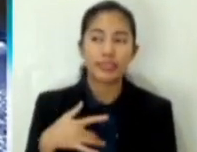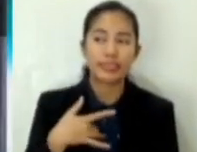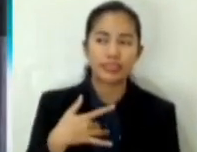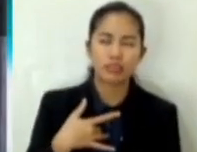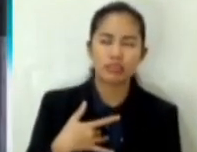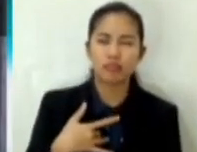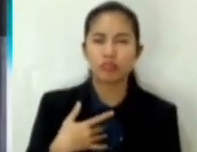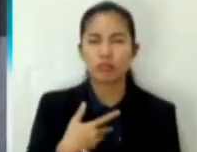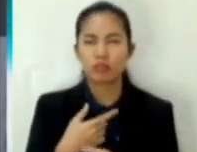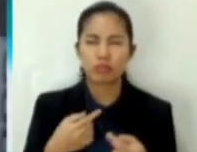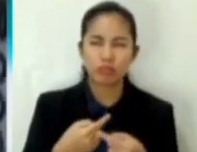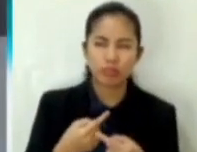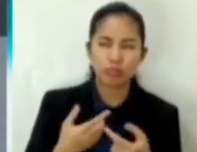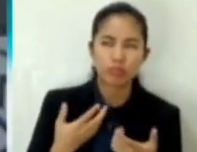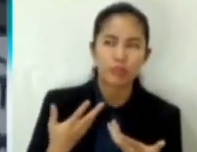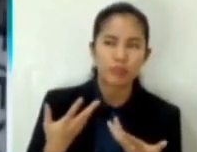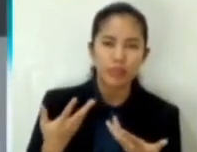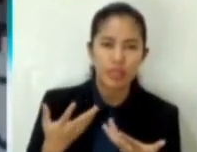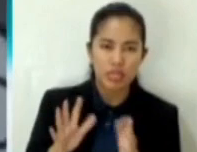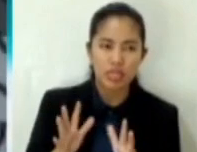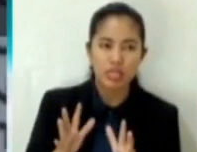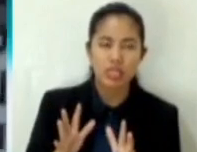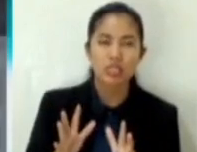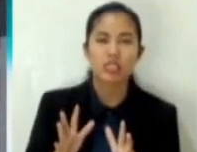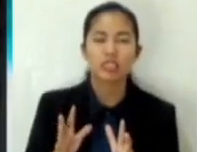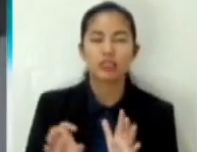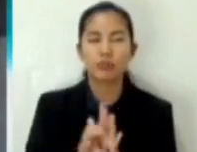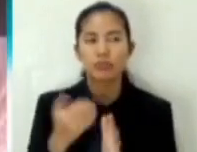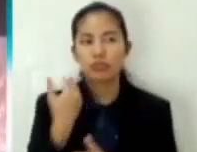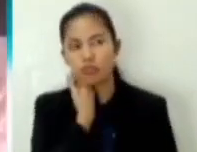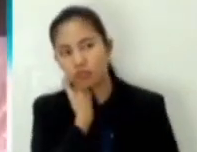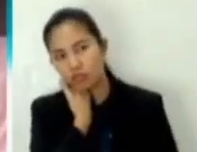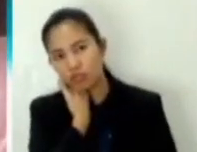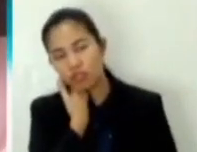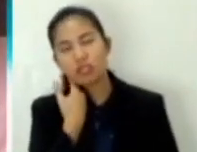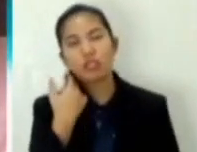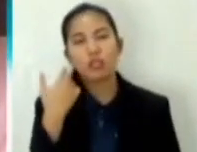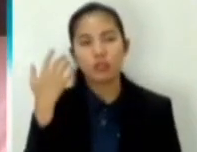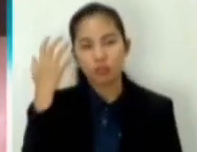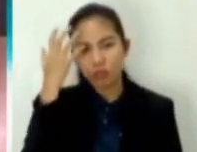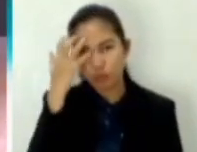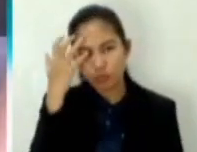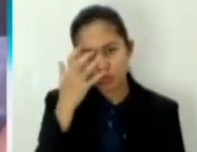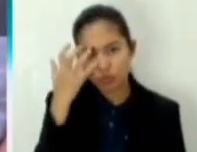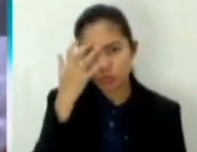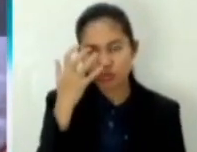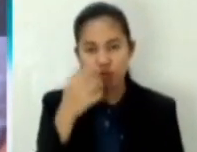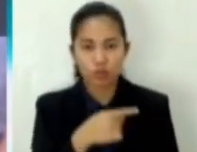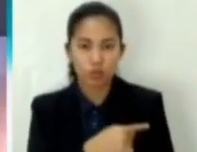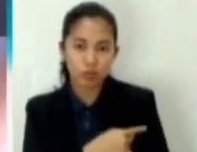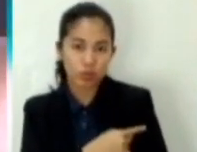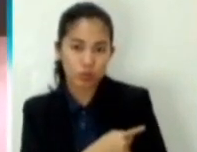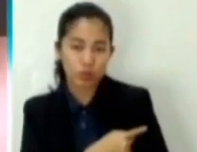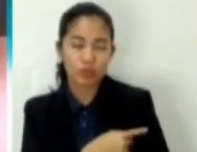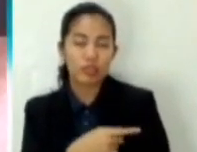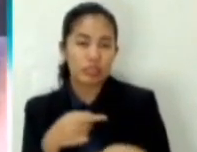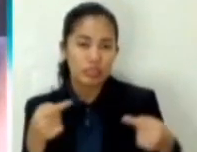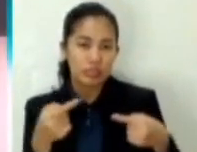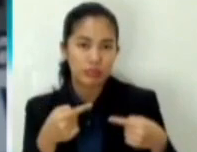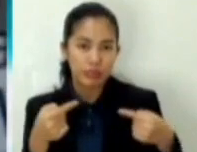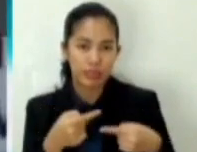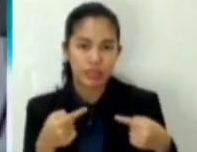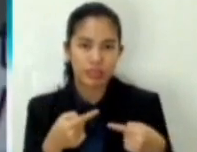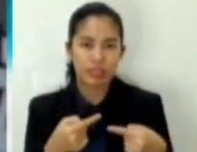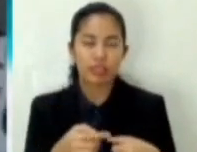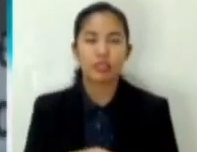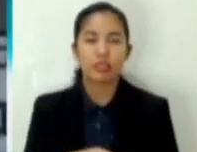sa COVID vaccine, gaya ng lagnat, pananakit ng ulo at ng brasong pinagturukan ng bakuna, ayon sa Pediatric